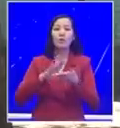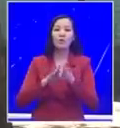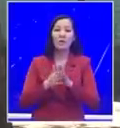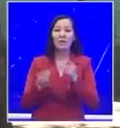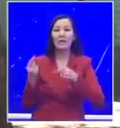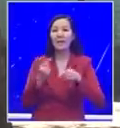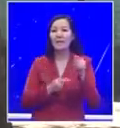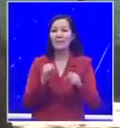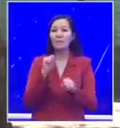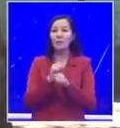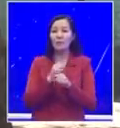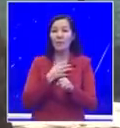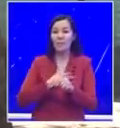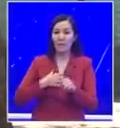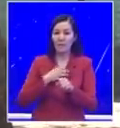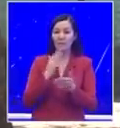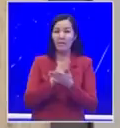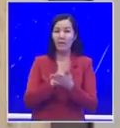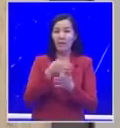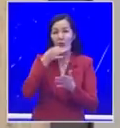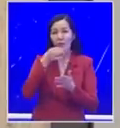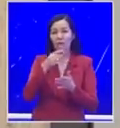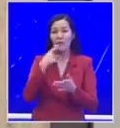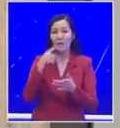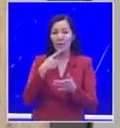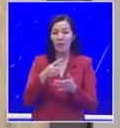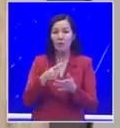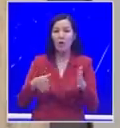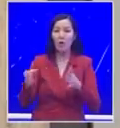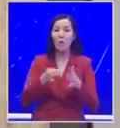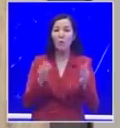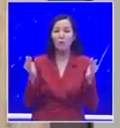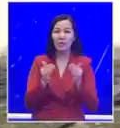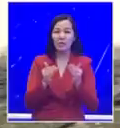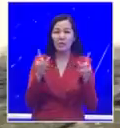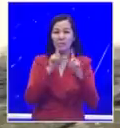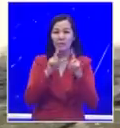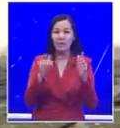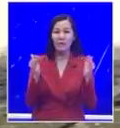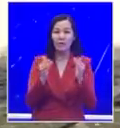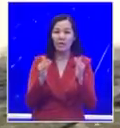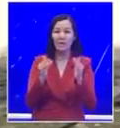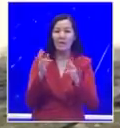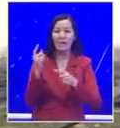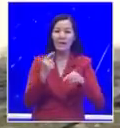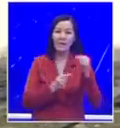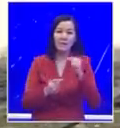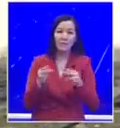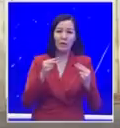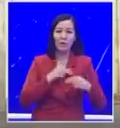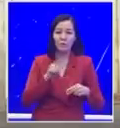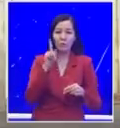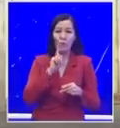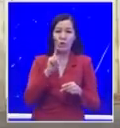жұмысымыз тоқтап қалама деп алаңдаулы. Жауаптылардың айтуынша, облыста кішігірім мекемелер мен шағын кәсіп иелері жұмысын